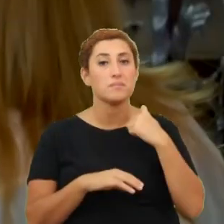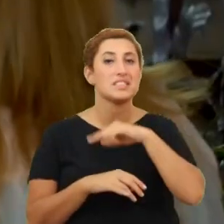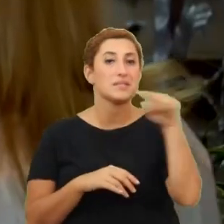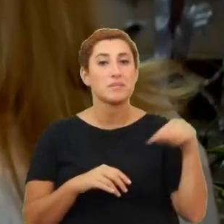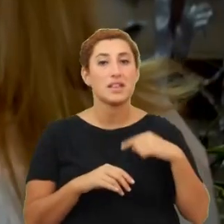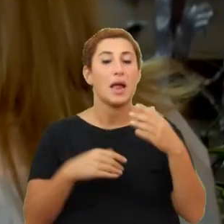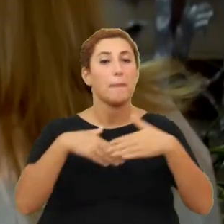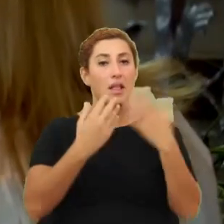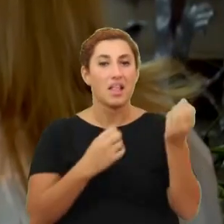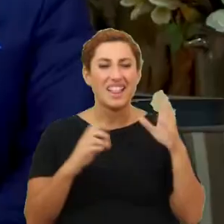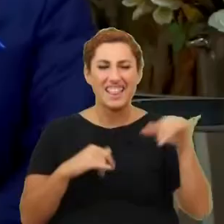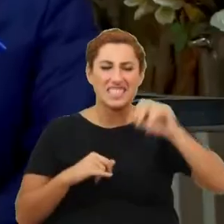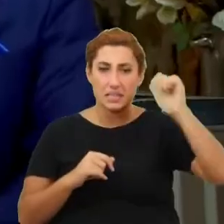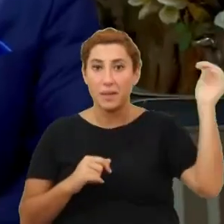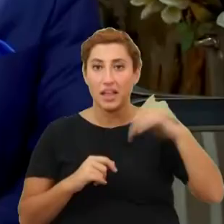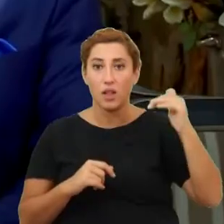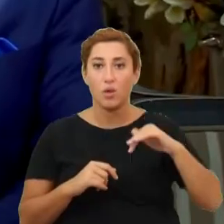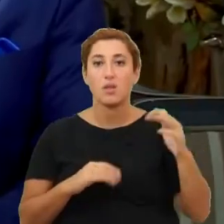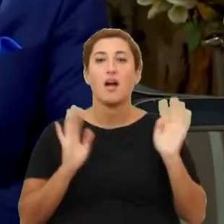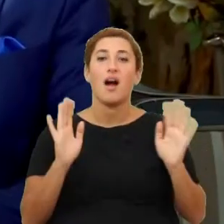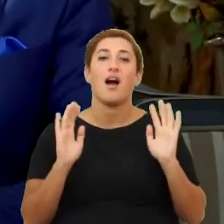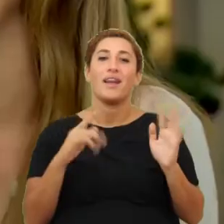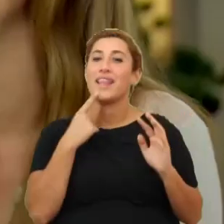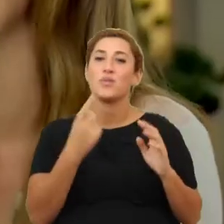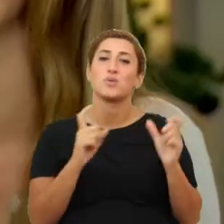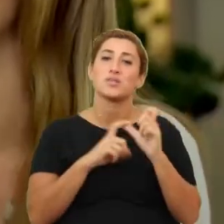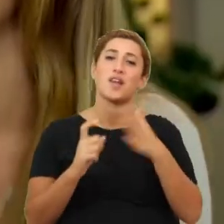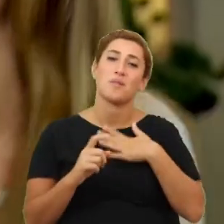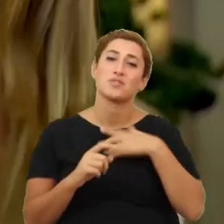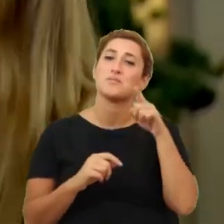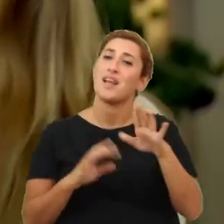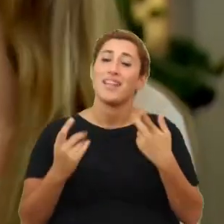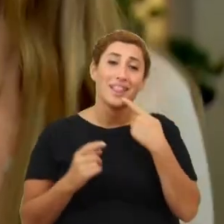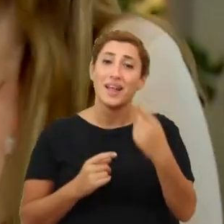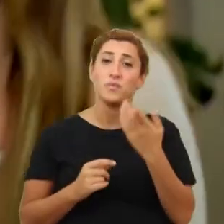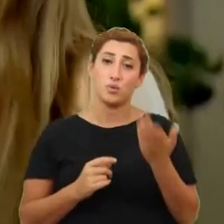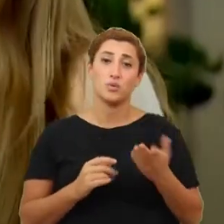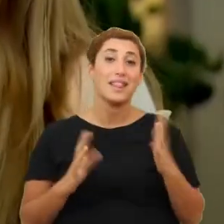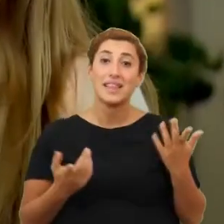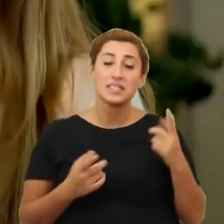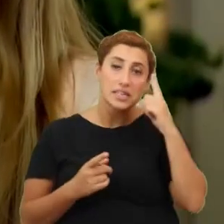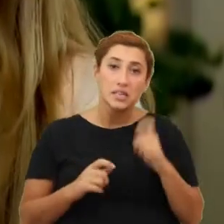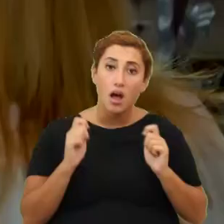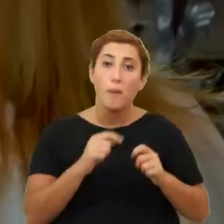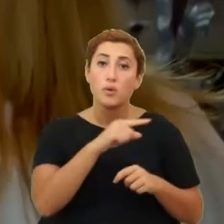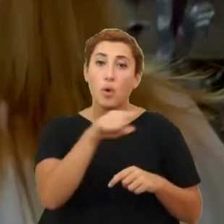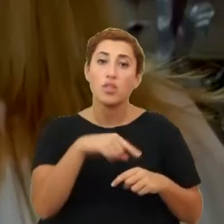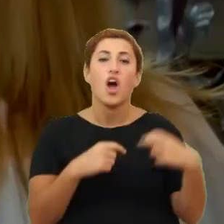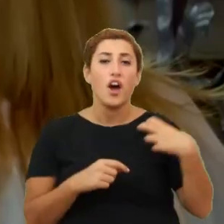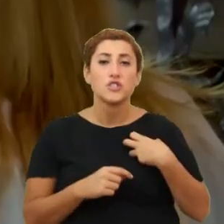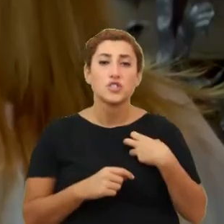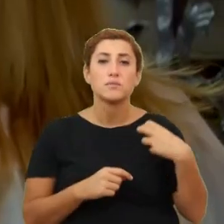Bizimkiler biletlerini aldılar. En kısa sürede buradalar. Ay ne diyorsun Sarpiş komu sen ya? Ne diyorsun? Nasıl ikna ettin onları?